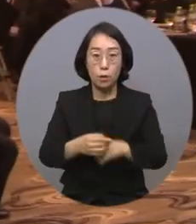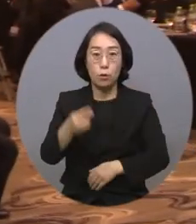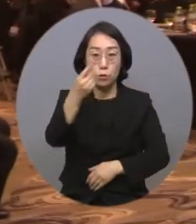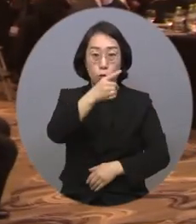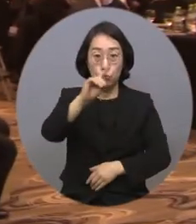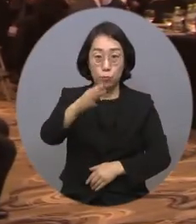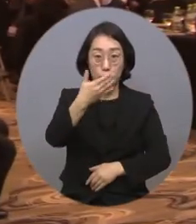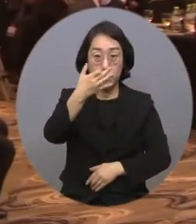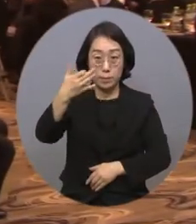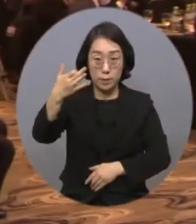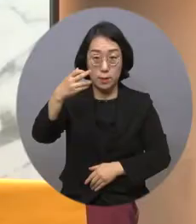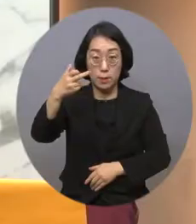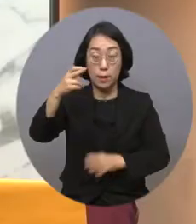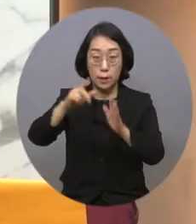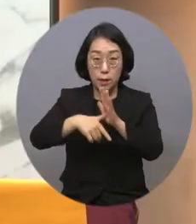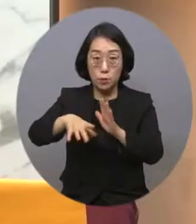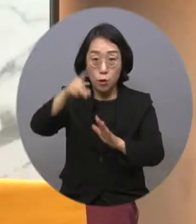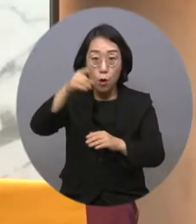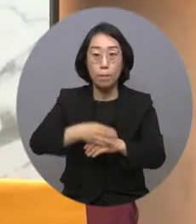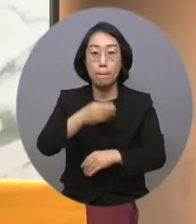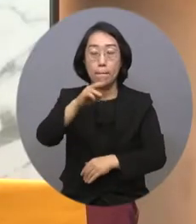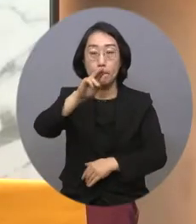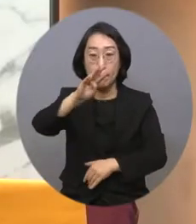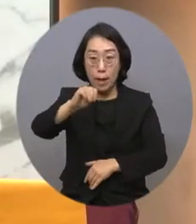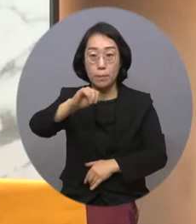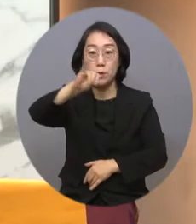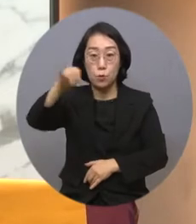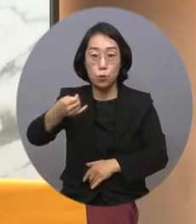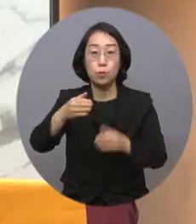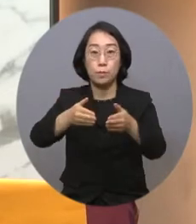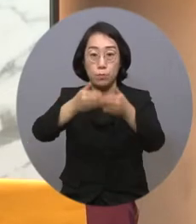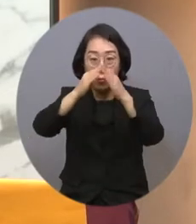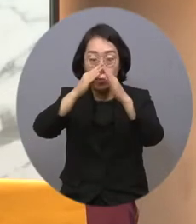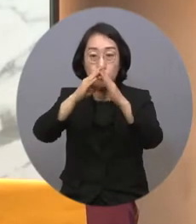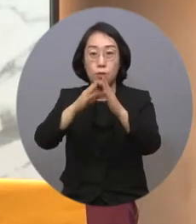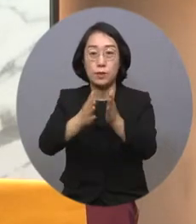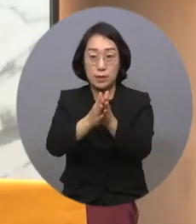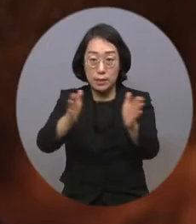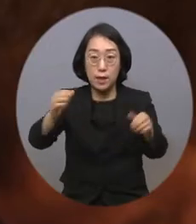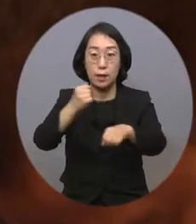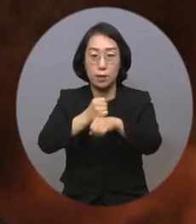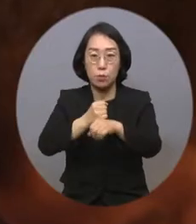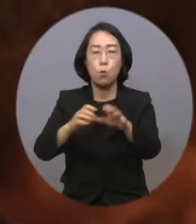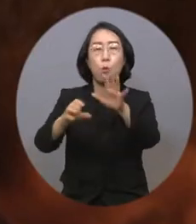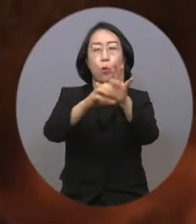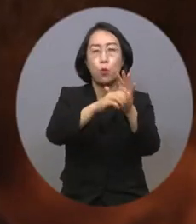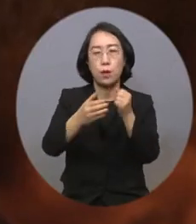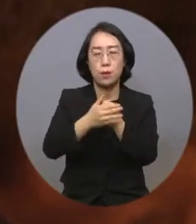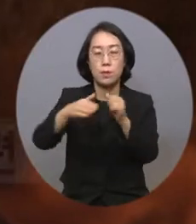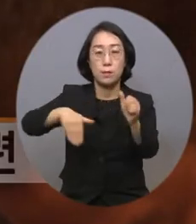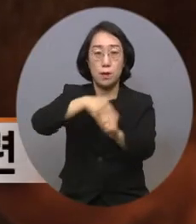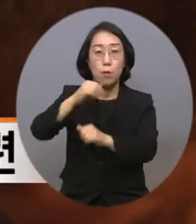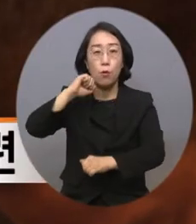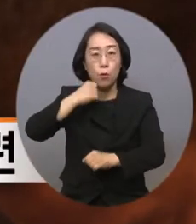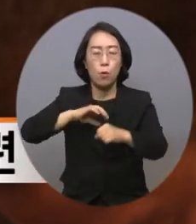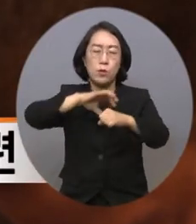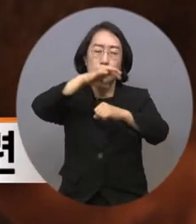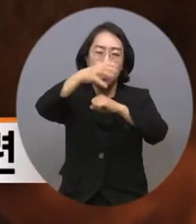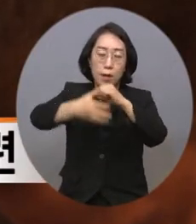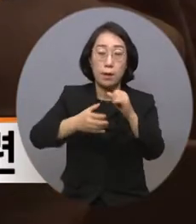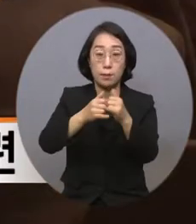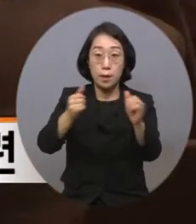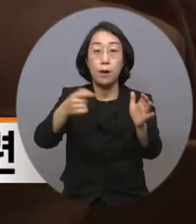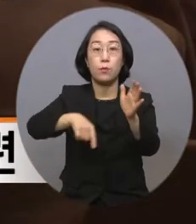1917년 멜빈 존스가 설립한 국제 라이온스 협회의 연례 행사로 코로나19의 상황 속에서 어려움을 겪고 있는 전 세계 이웃을